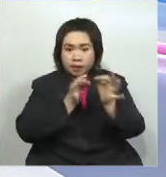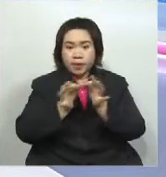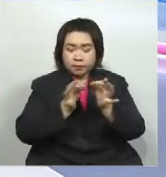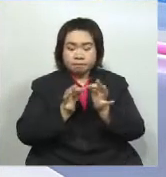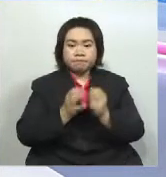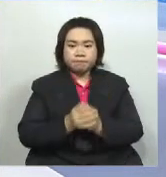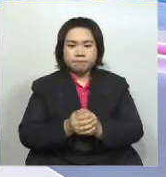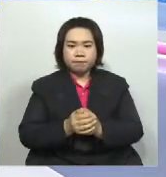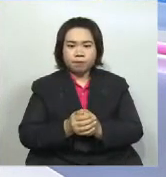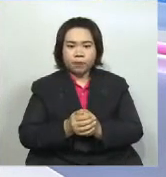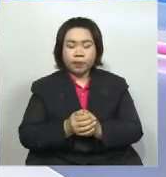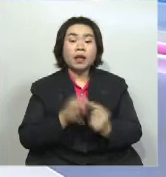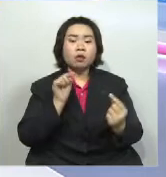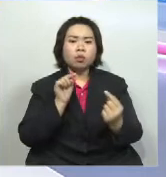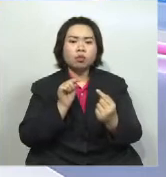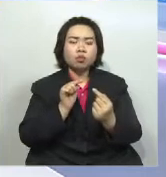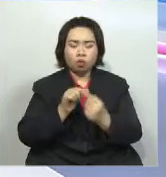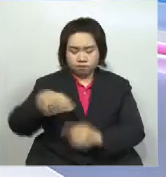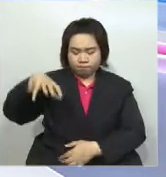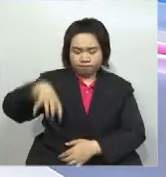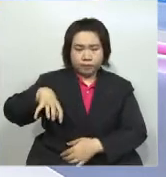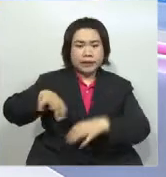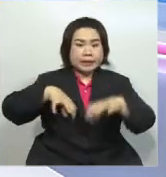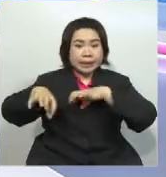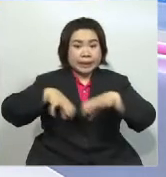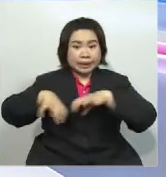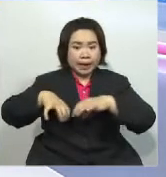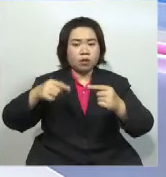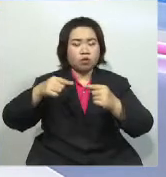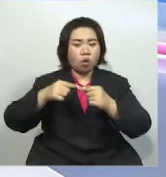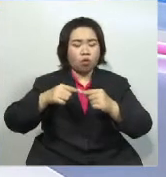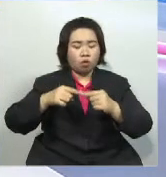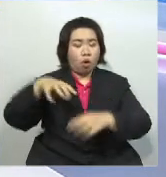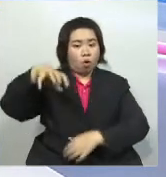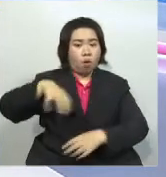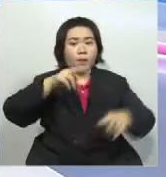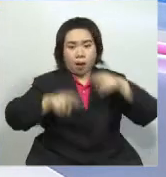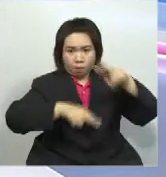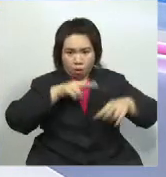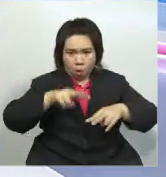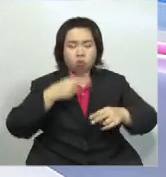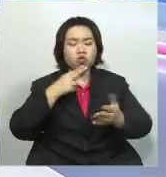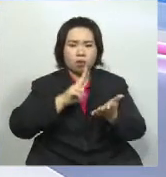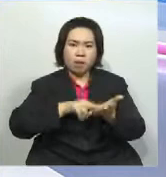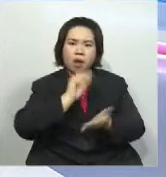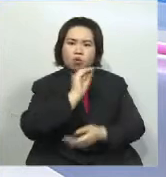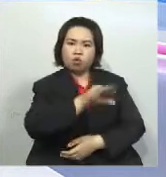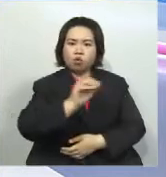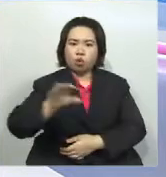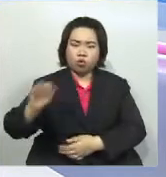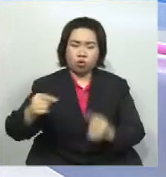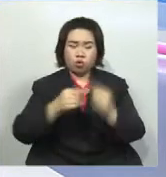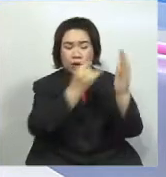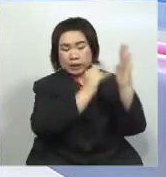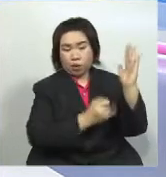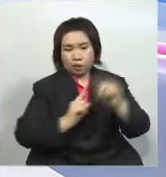แบบนี้นะคะท่านบอกว่ากรณีที่สำนักบริหารการทะเบียนกรมการปกครองแจ้งหนังสือเวียนไปยังทะเบียนจังหวัดให้ชะล